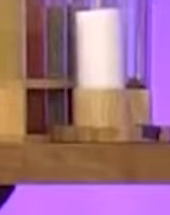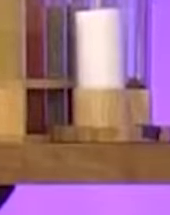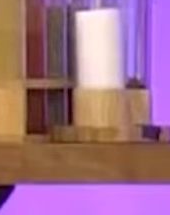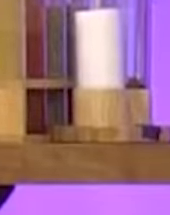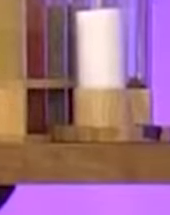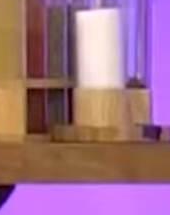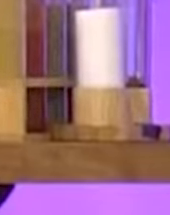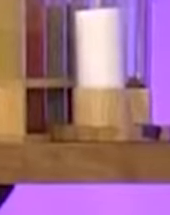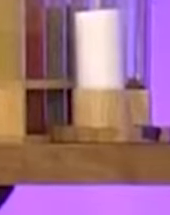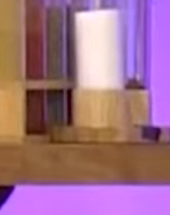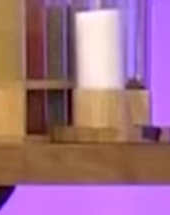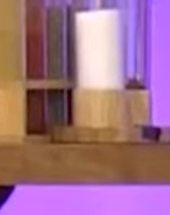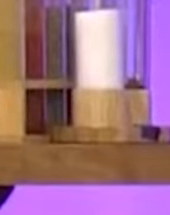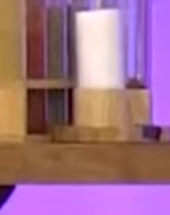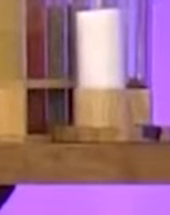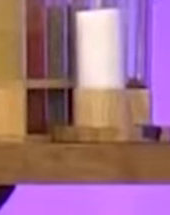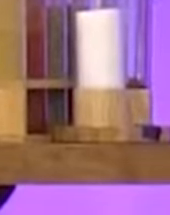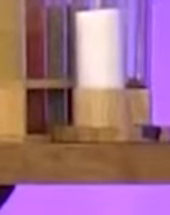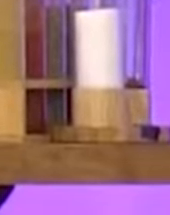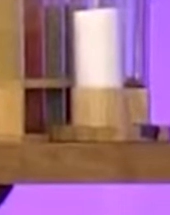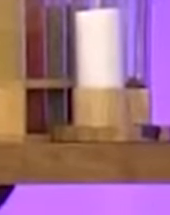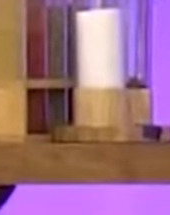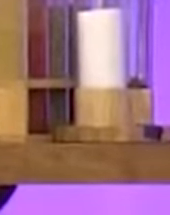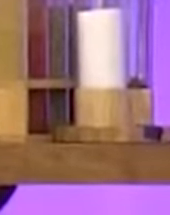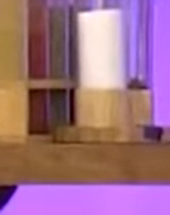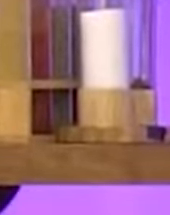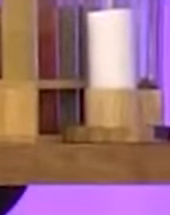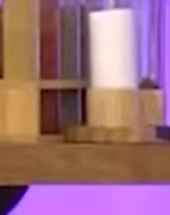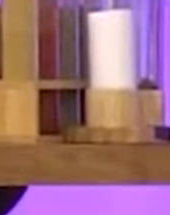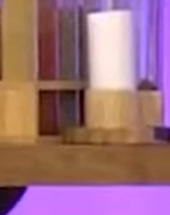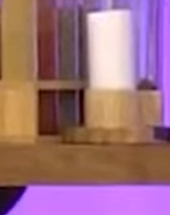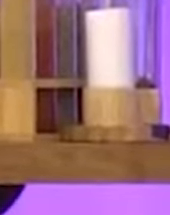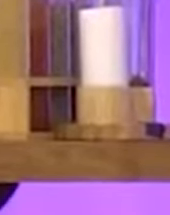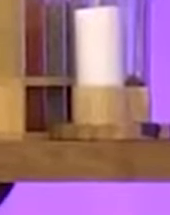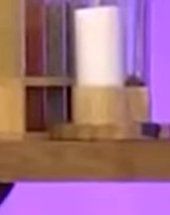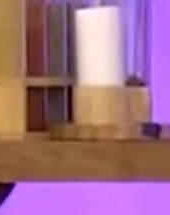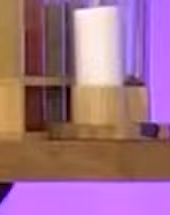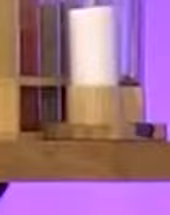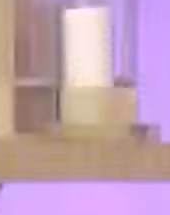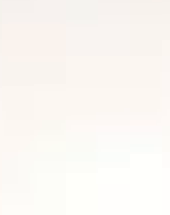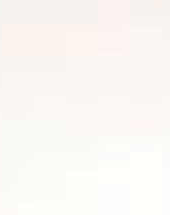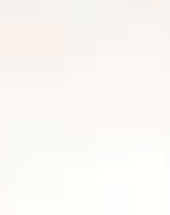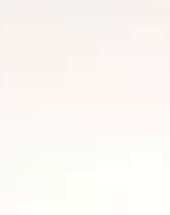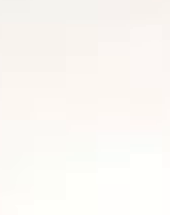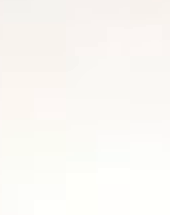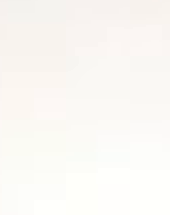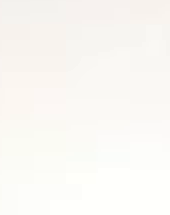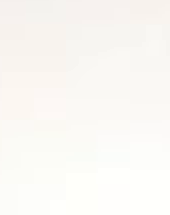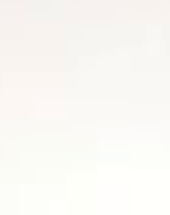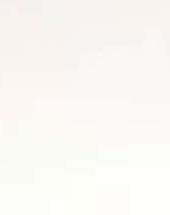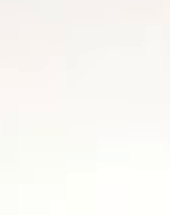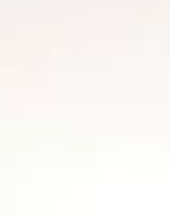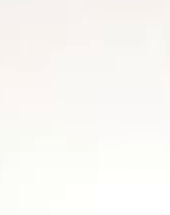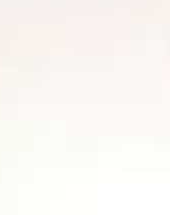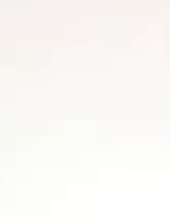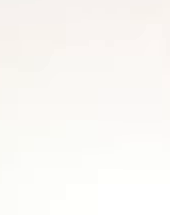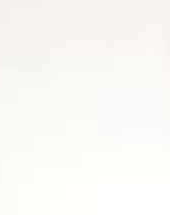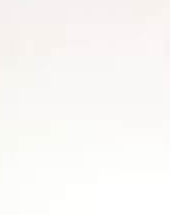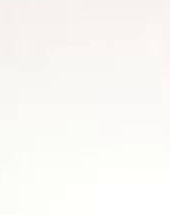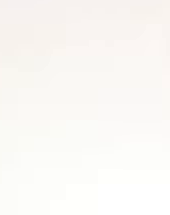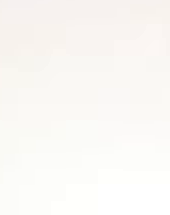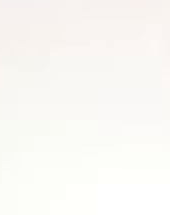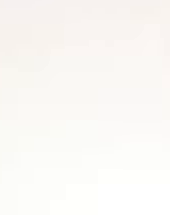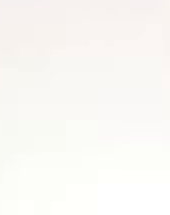Maşallah sana. Teşekkür ederim. 3 tane evlat hemen Yusuf'u da gördüm. Evet. Hemen zaten olaya girerim. Birilerini görünce kimsiniz, nesiniz, ne çiftçisiniz, nereden